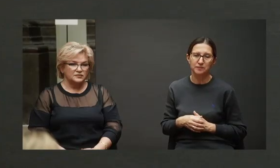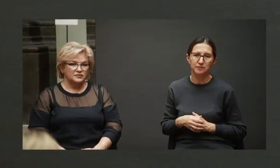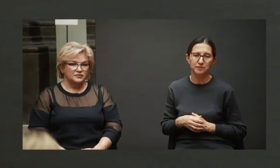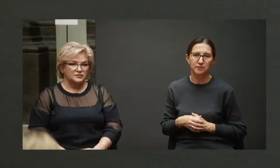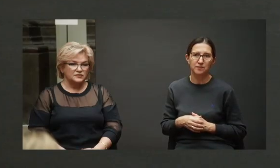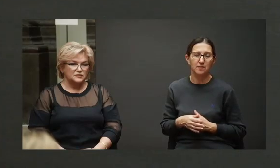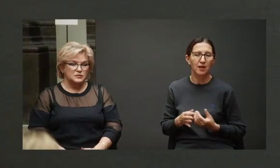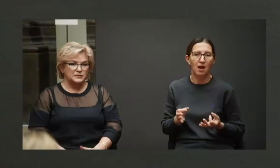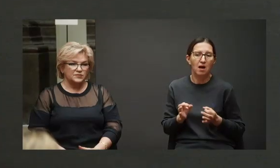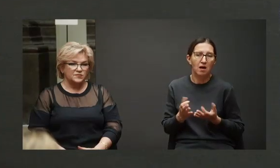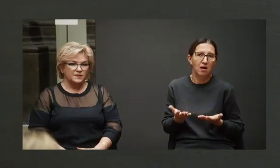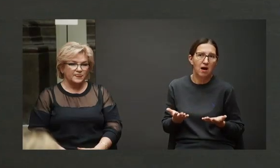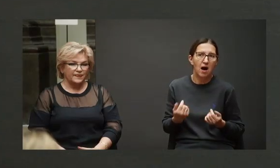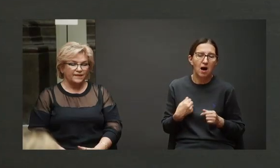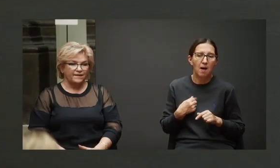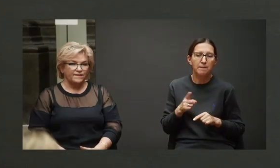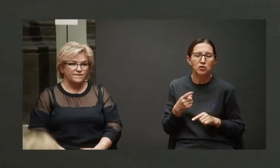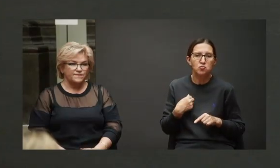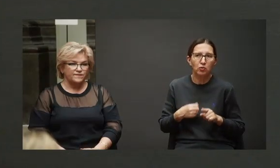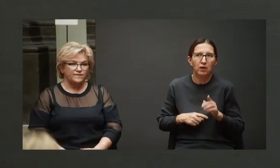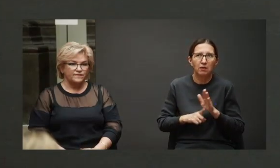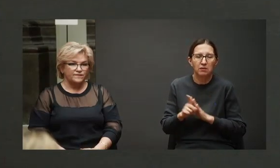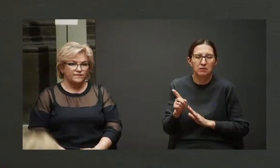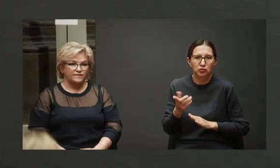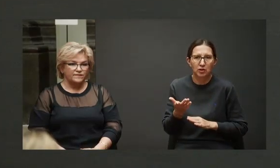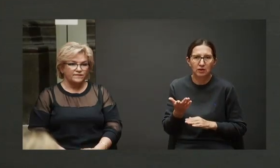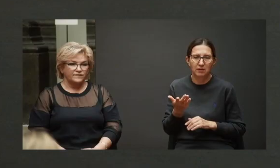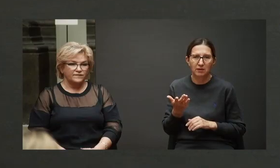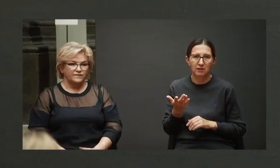От чего я отталкивался, когда